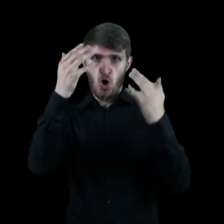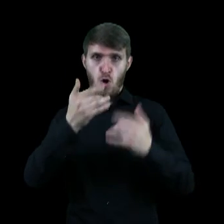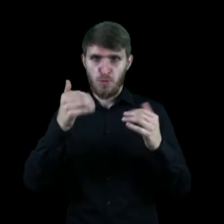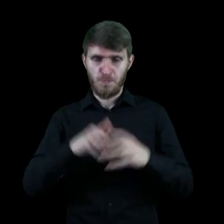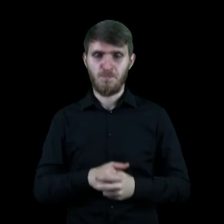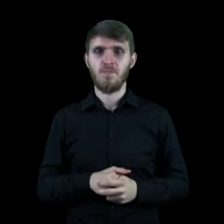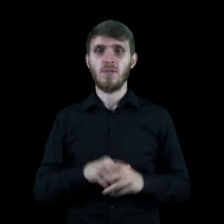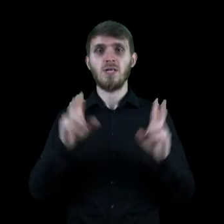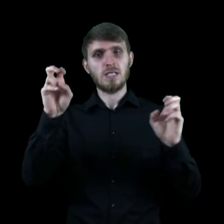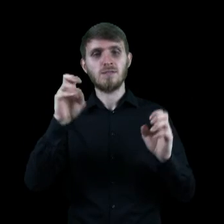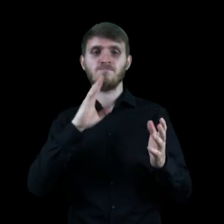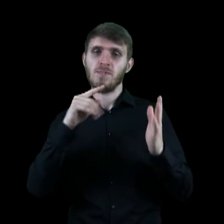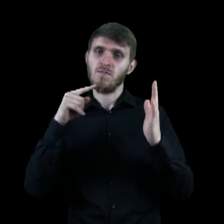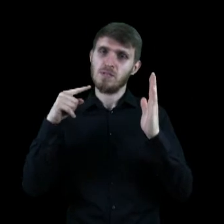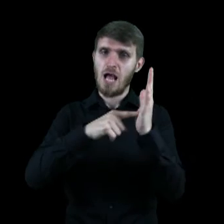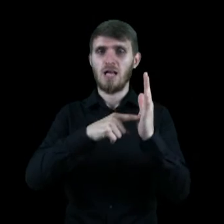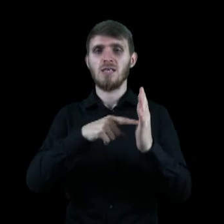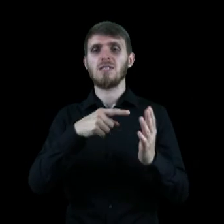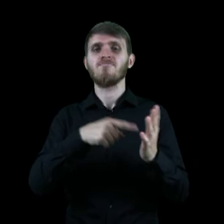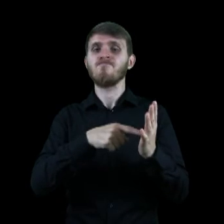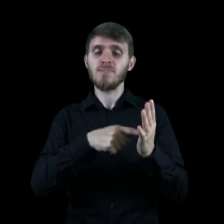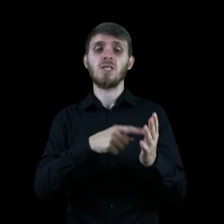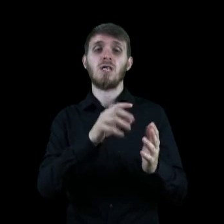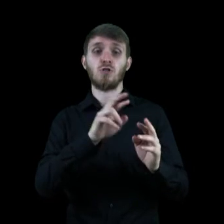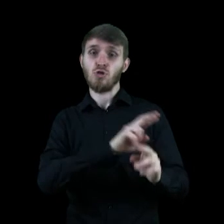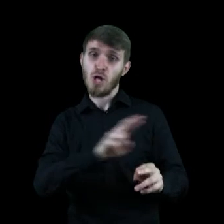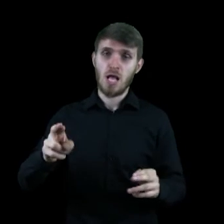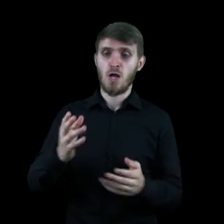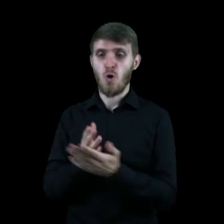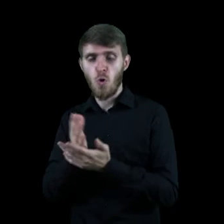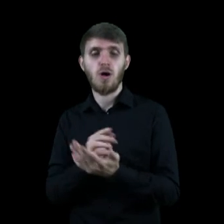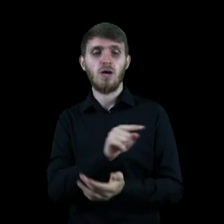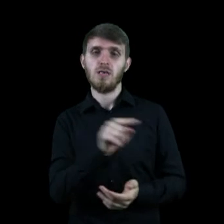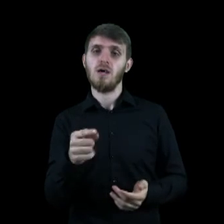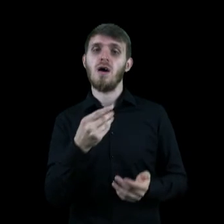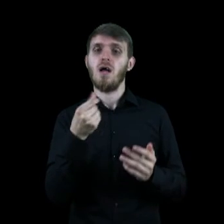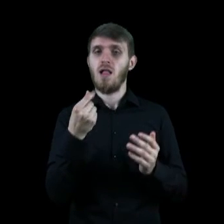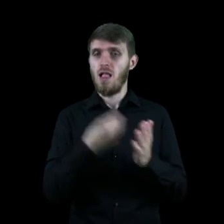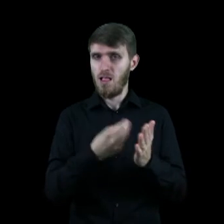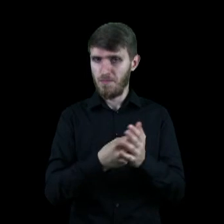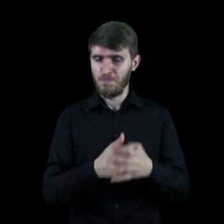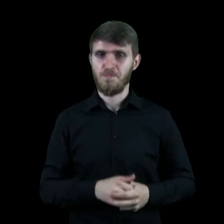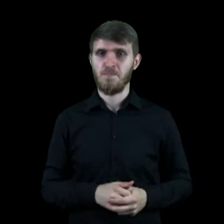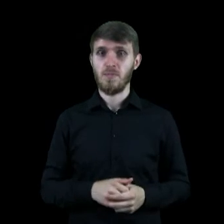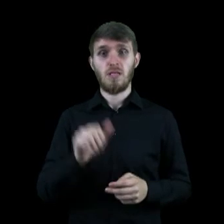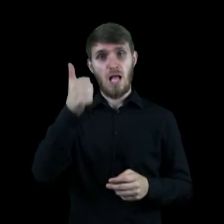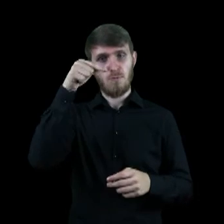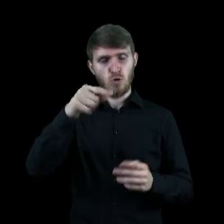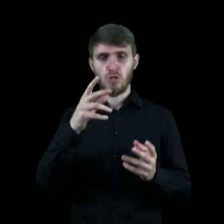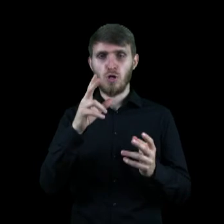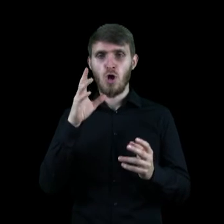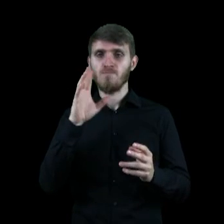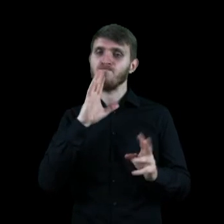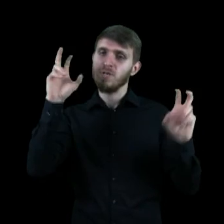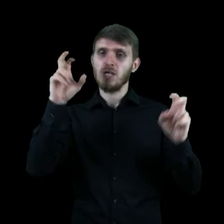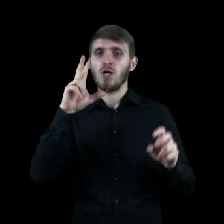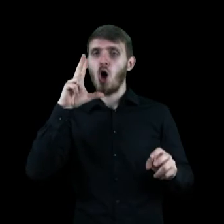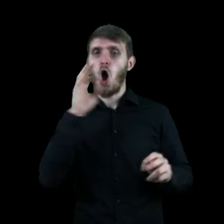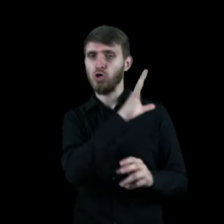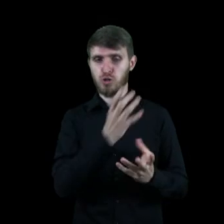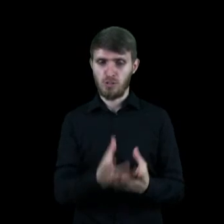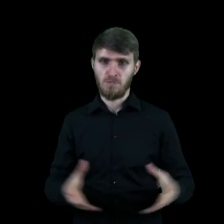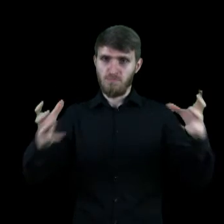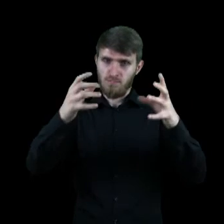Pracy korzysta z najczęstszej metody. Wskaźnika cen, dóbr i usług konsumpcyjnych. Trzeba